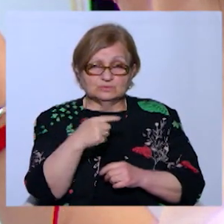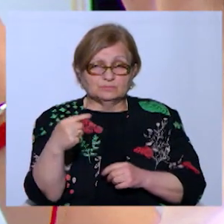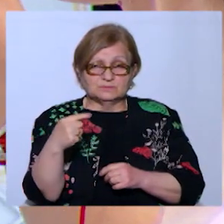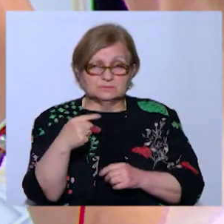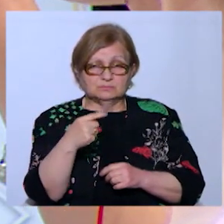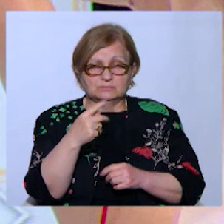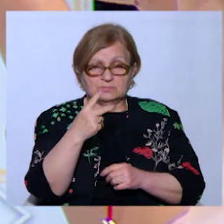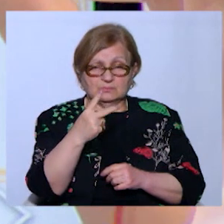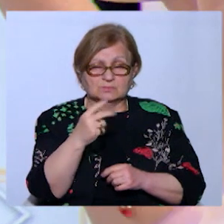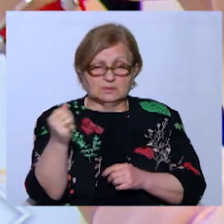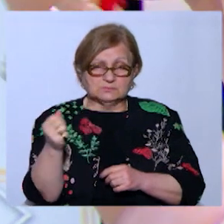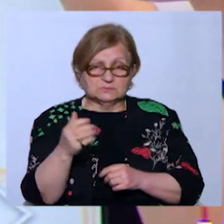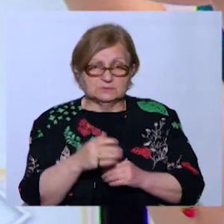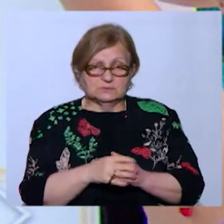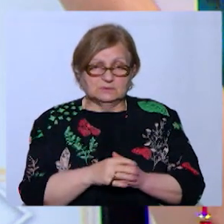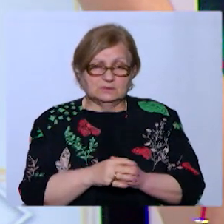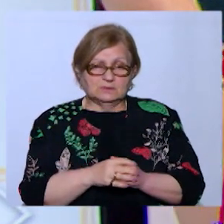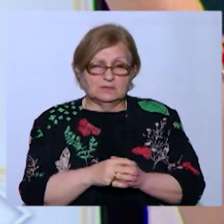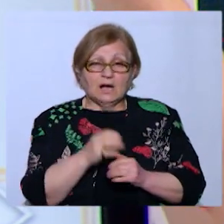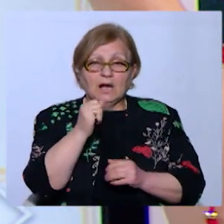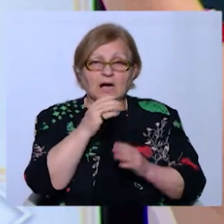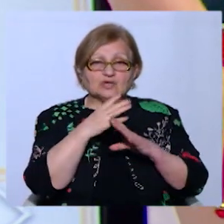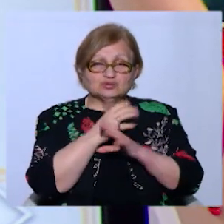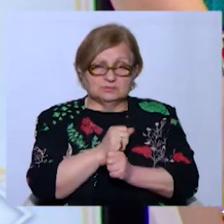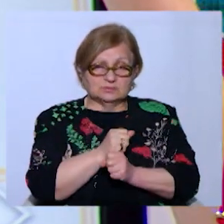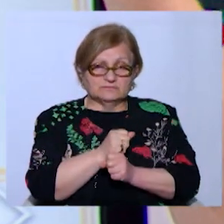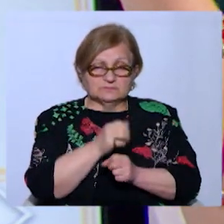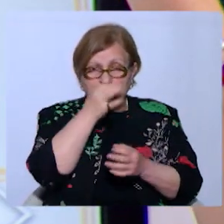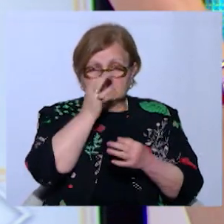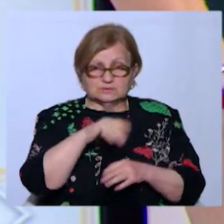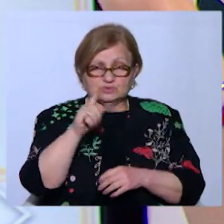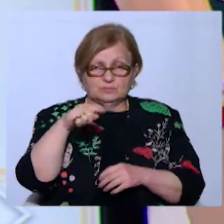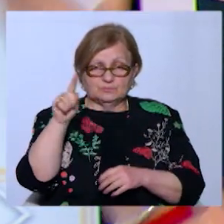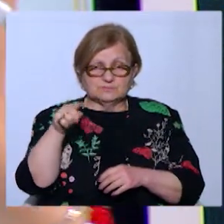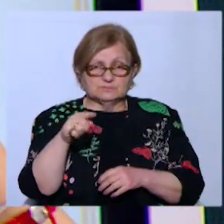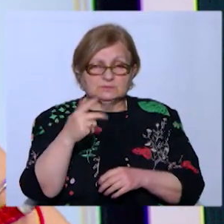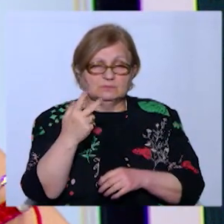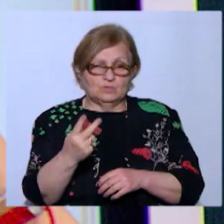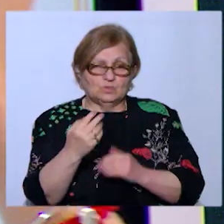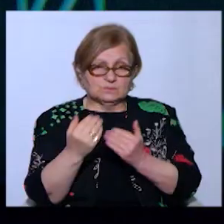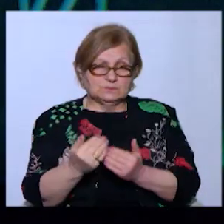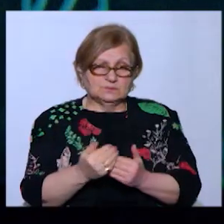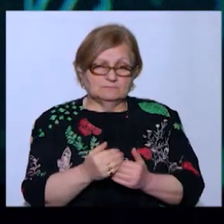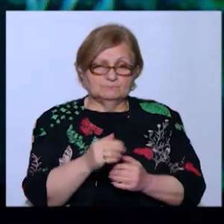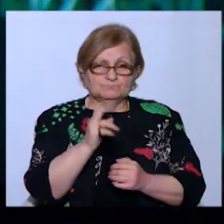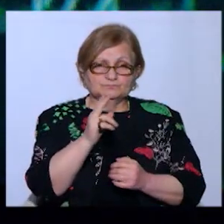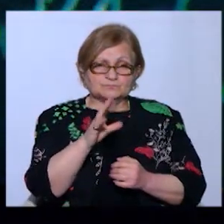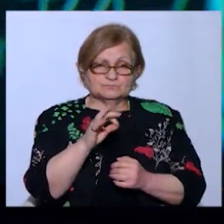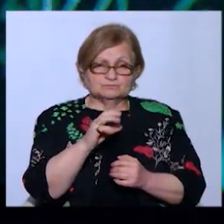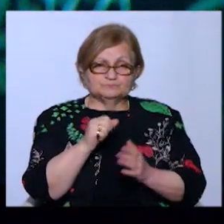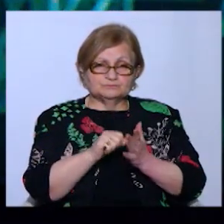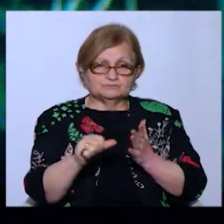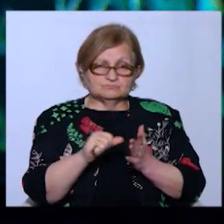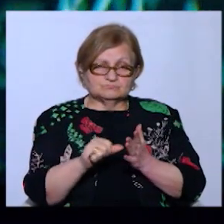შეფარდებული 2A-სთან. A-ები შეგვეკვეთა და დაგვრჩა ფესვი 3 2-თან. კოსინუს 60